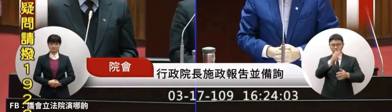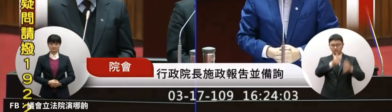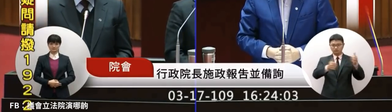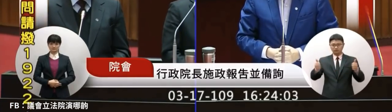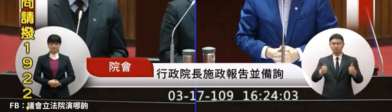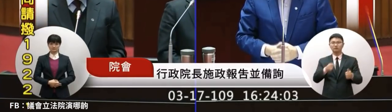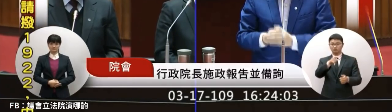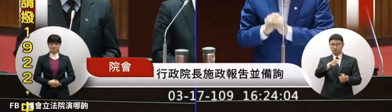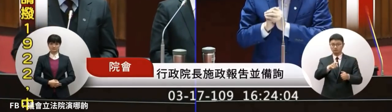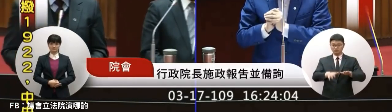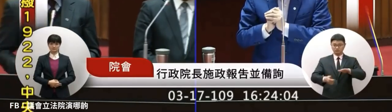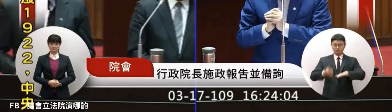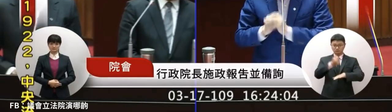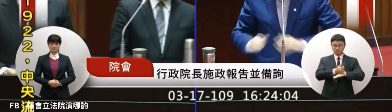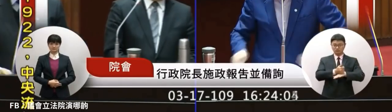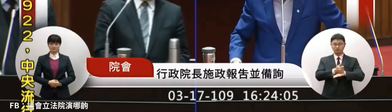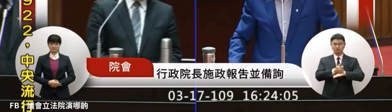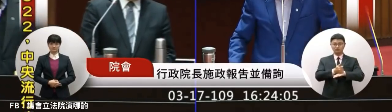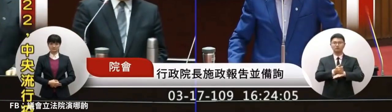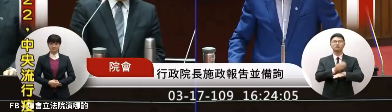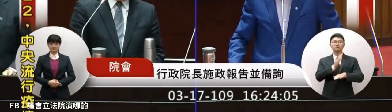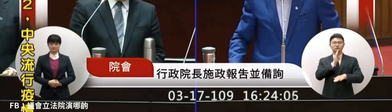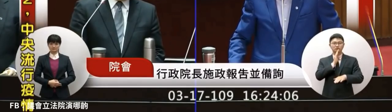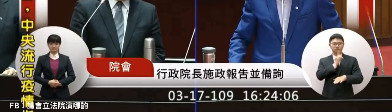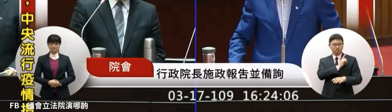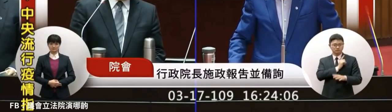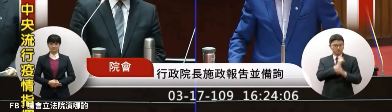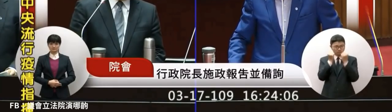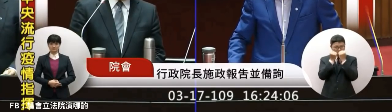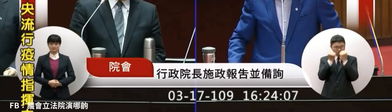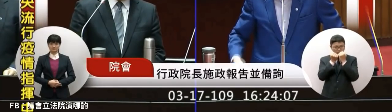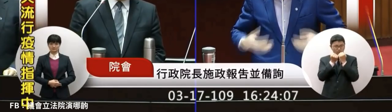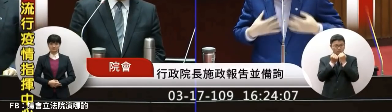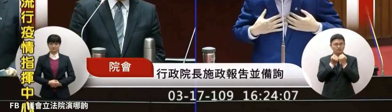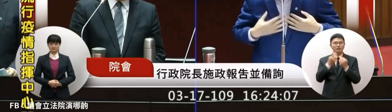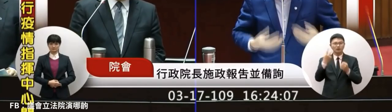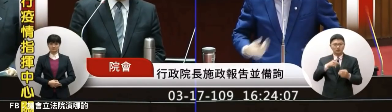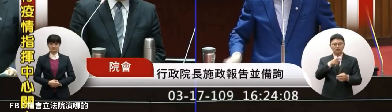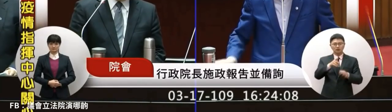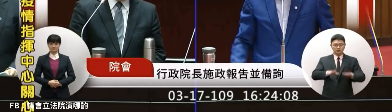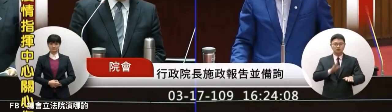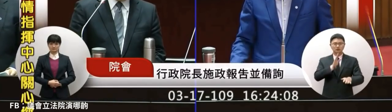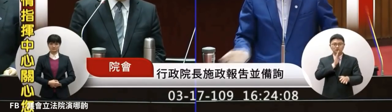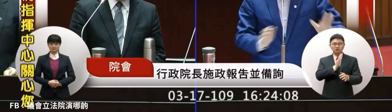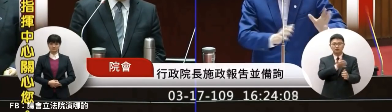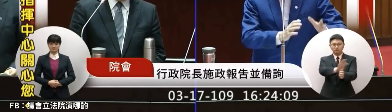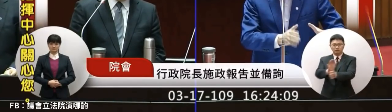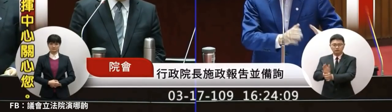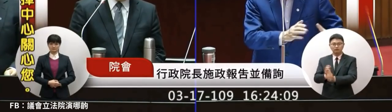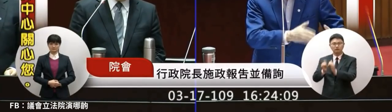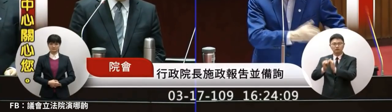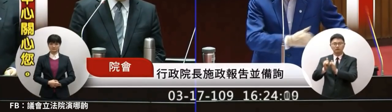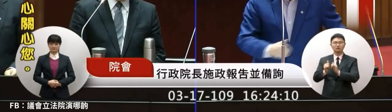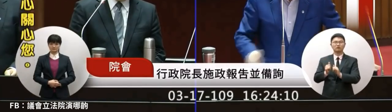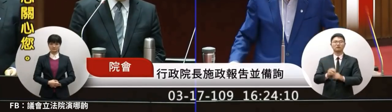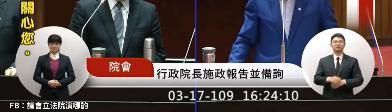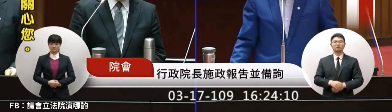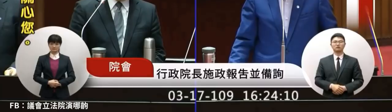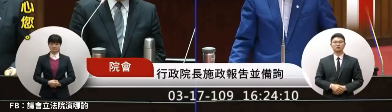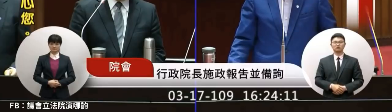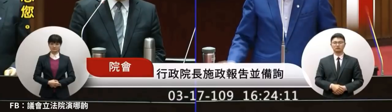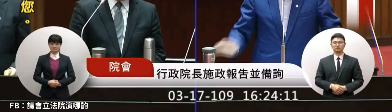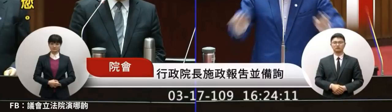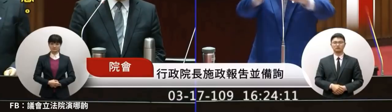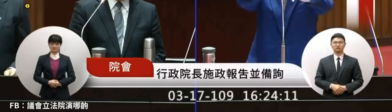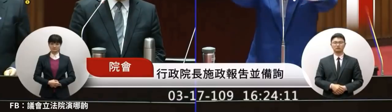你坐你的位置是在积功德，是替人民服务，叫民意代表是积功德，我们要站在人民那